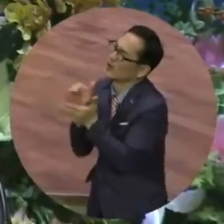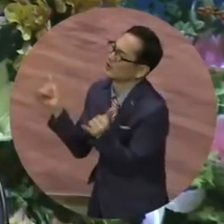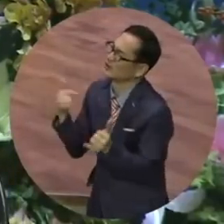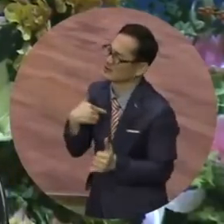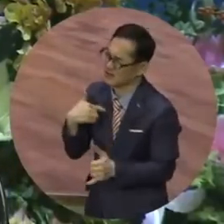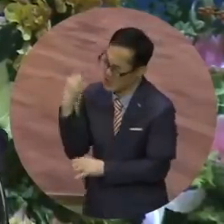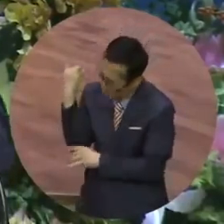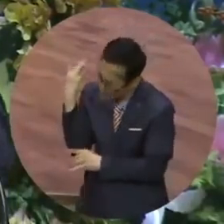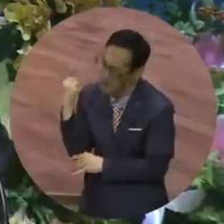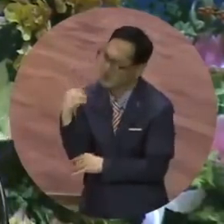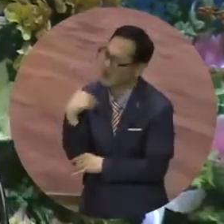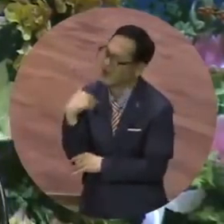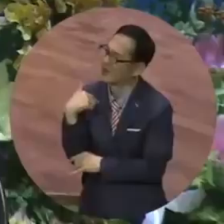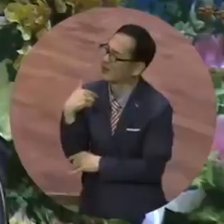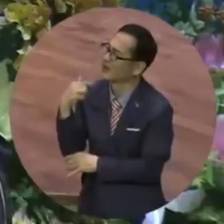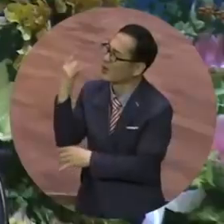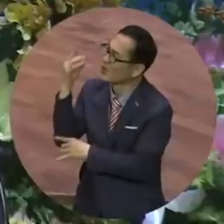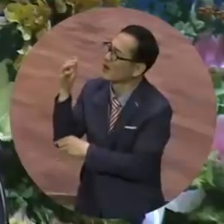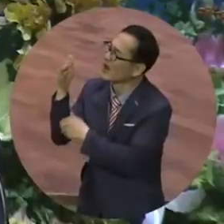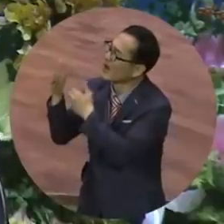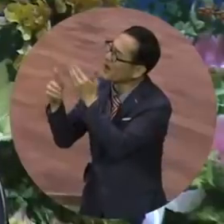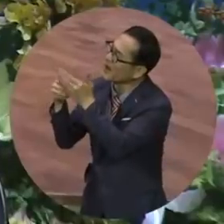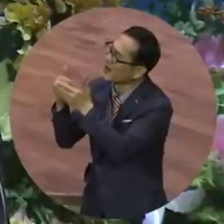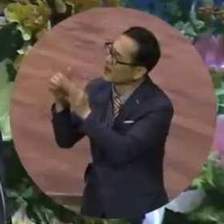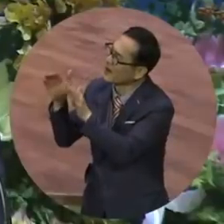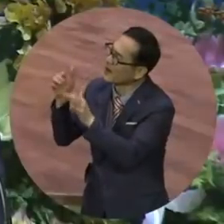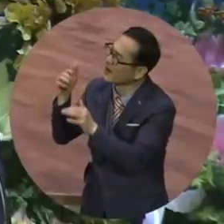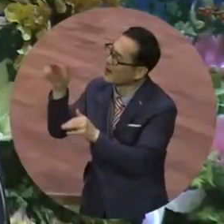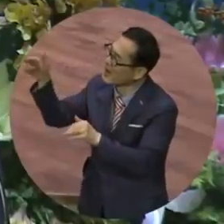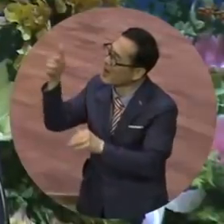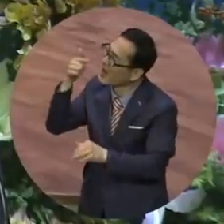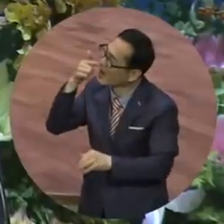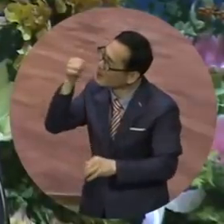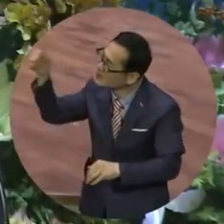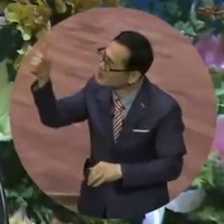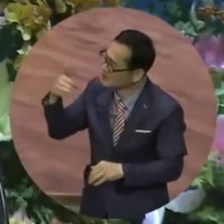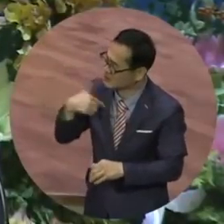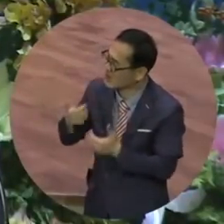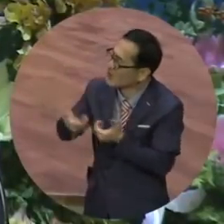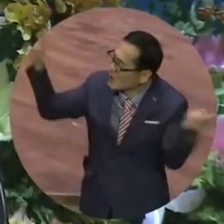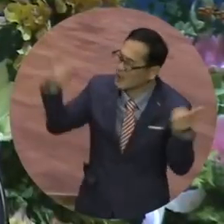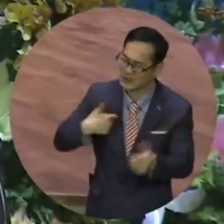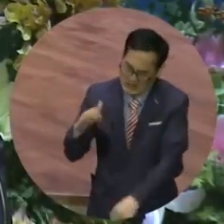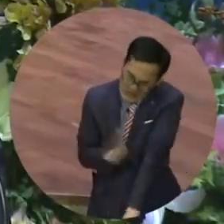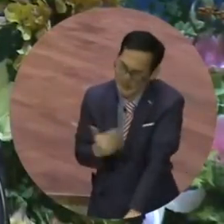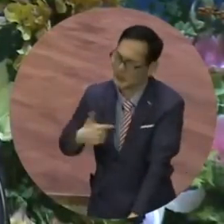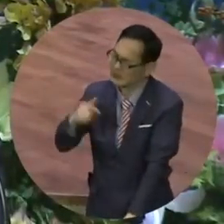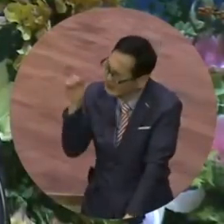없는 종으로 사용하여 주십. 이런 사람을 하나님은 사용하신다.